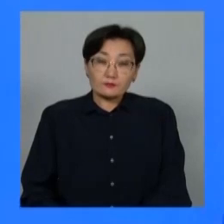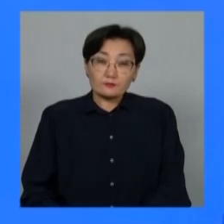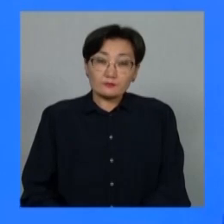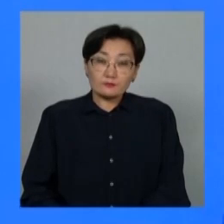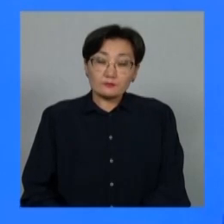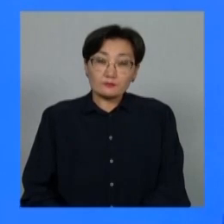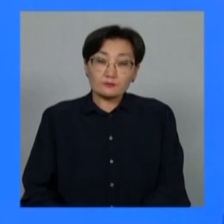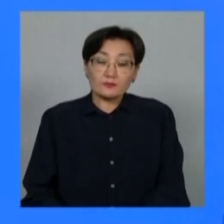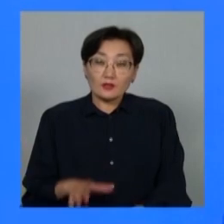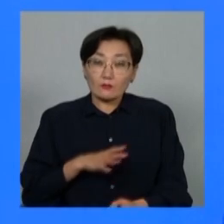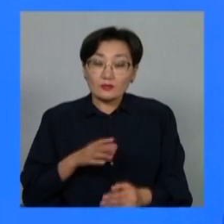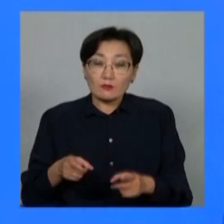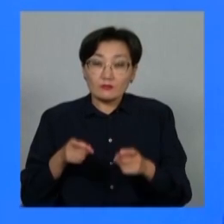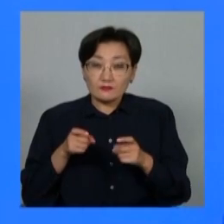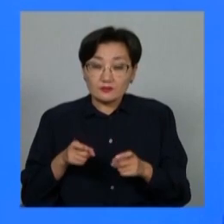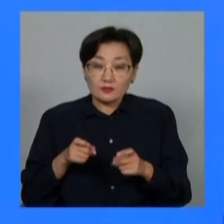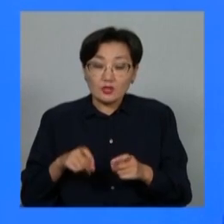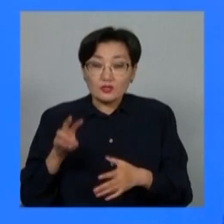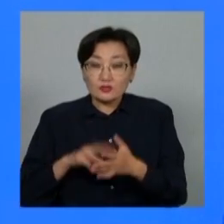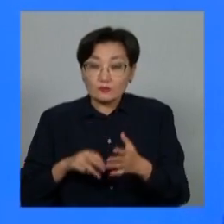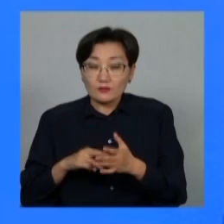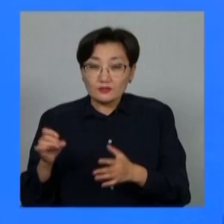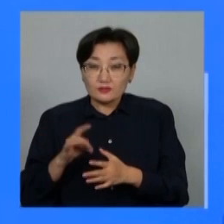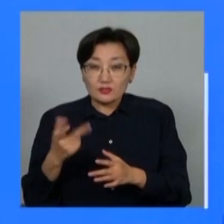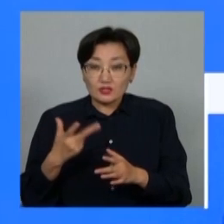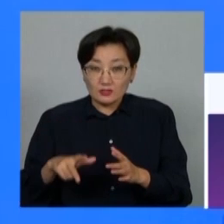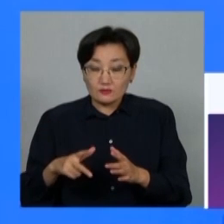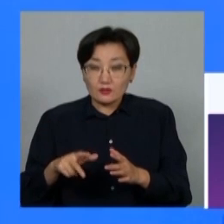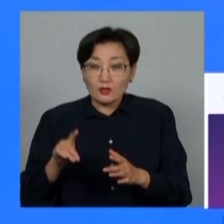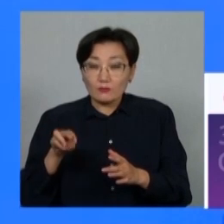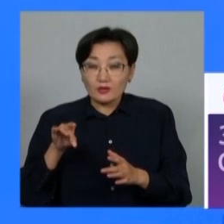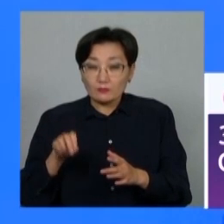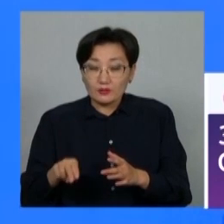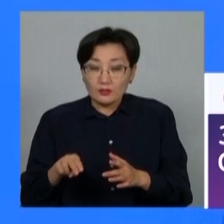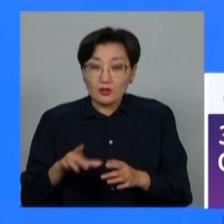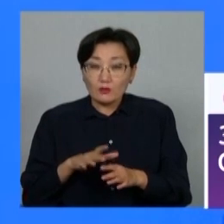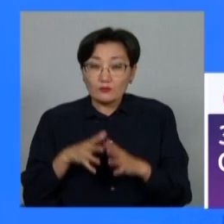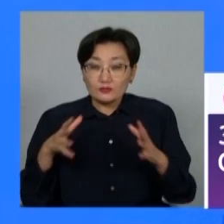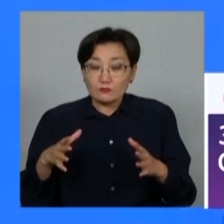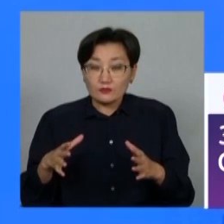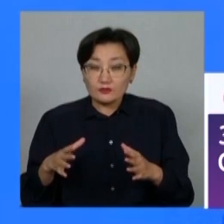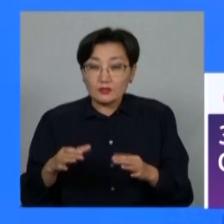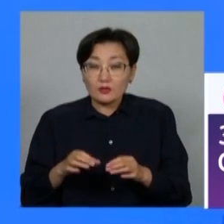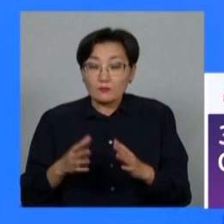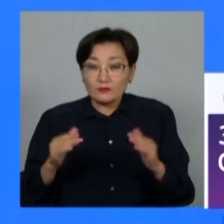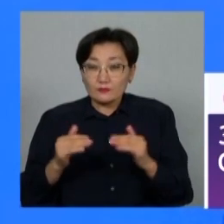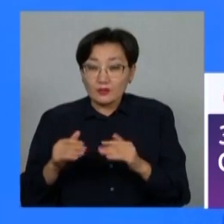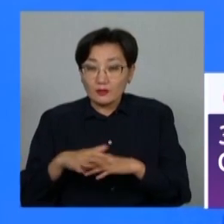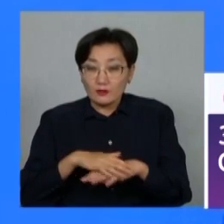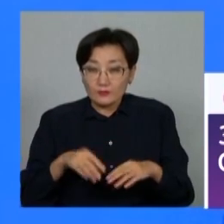были привлечены к штрафу в размере 200 мрп больше всего приходится на объекты общественного